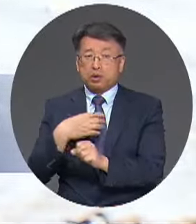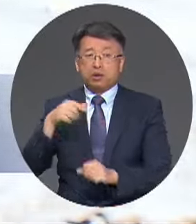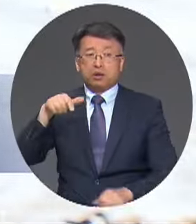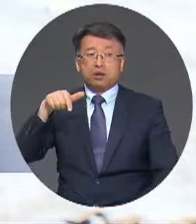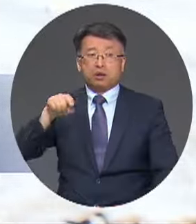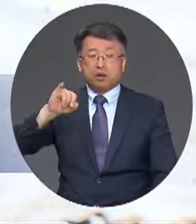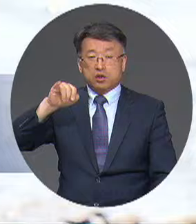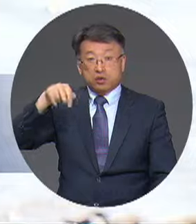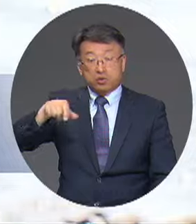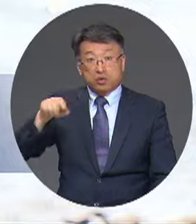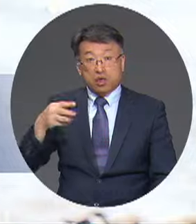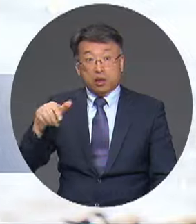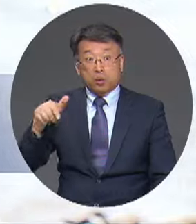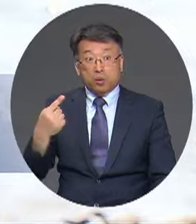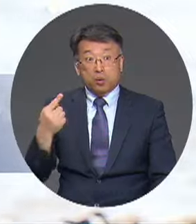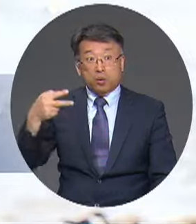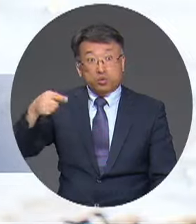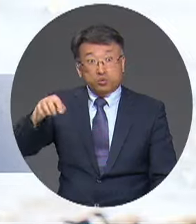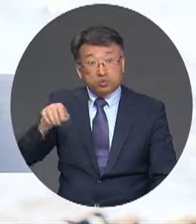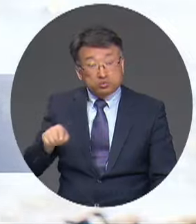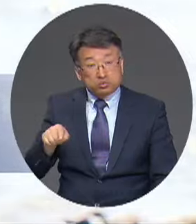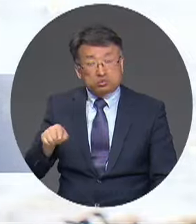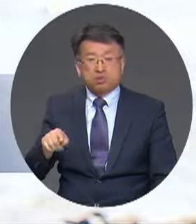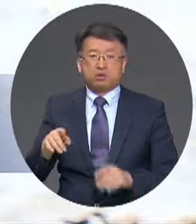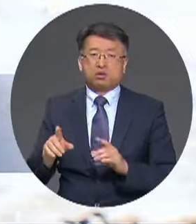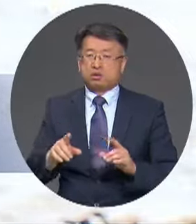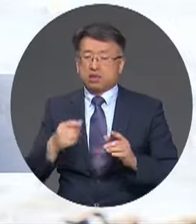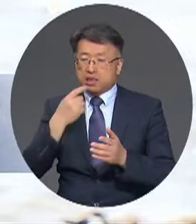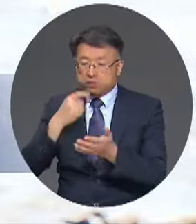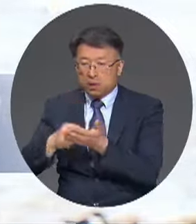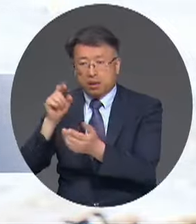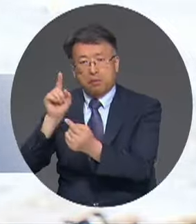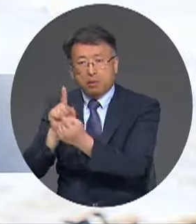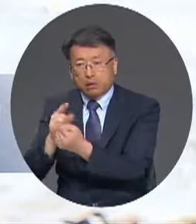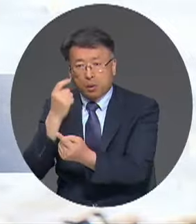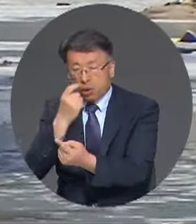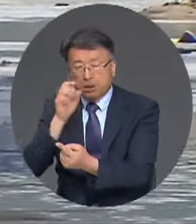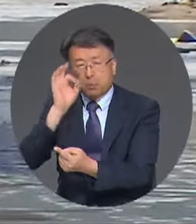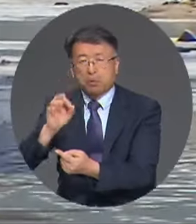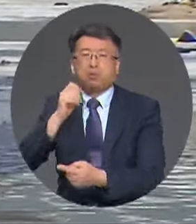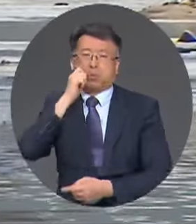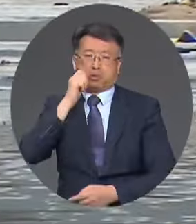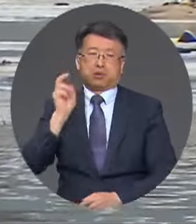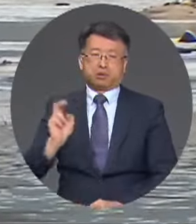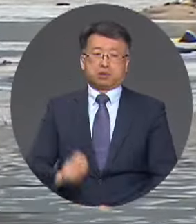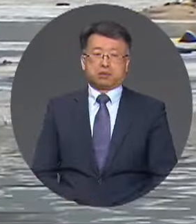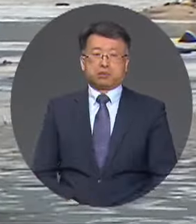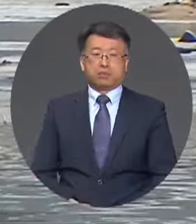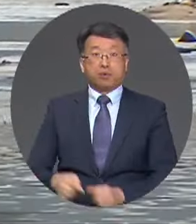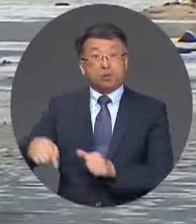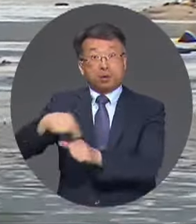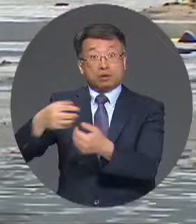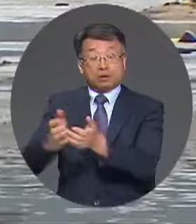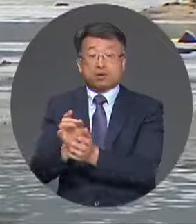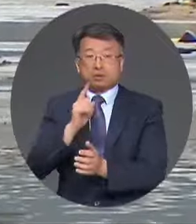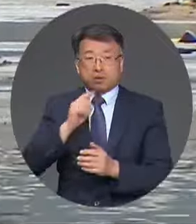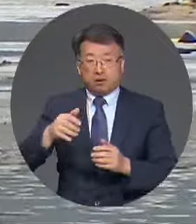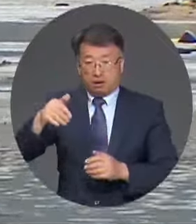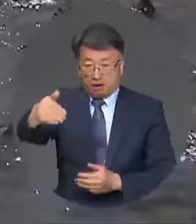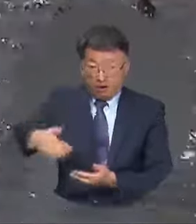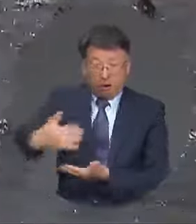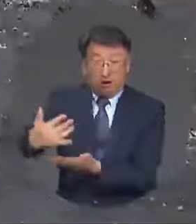이 기수갈고둥이라고 하는 이 생물을 이곳에서 쉽게 확인할 수 없어요. 환경단체는 공사